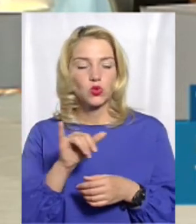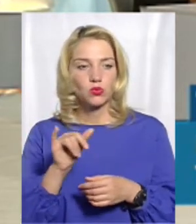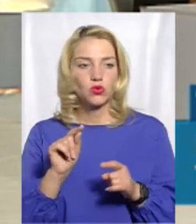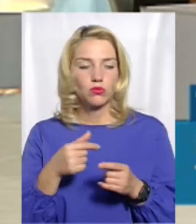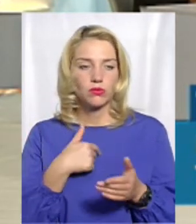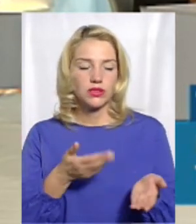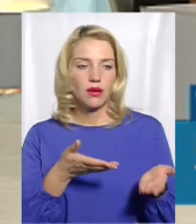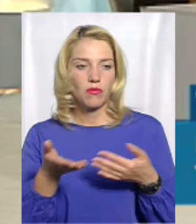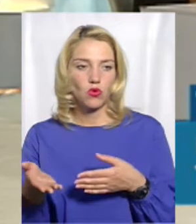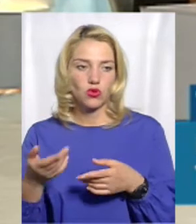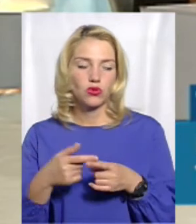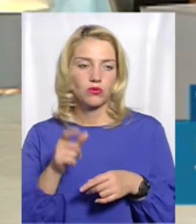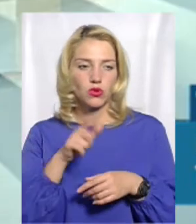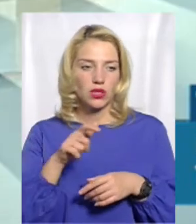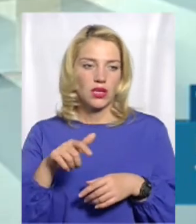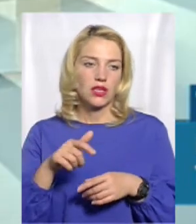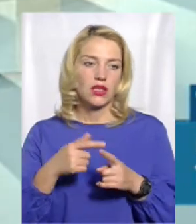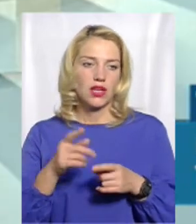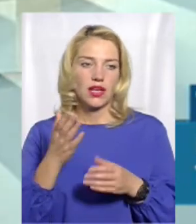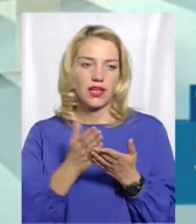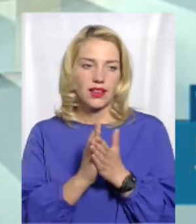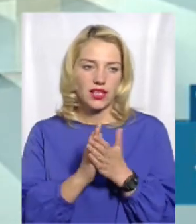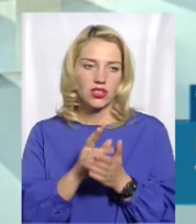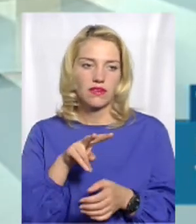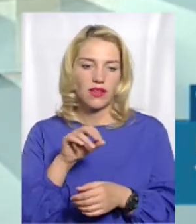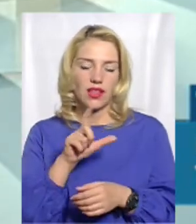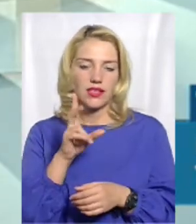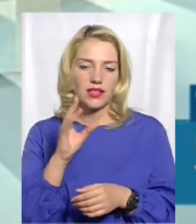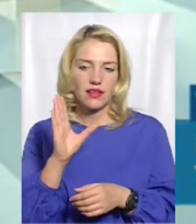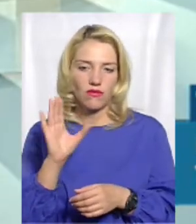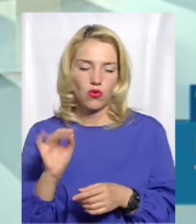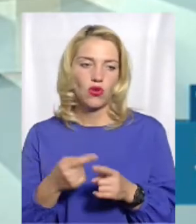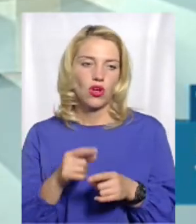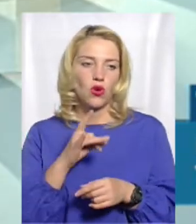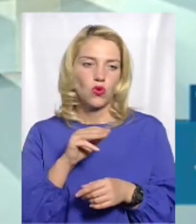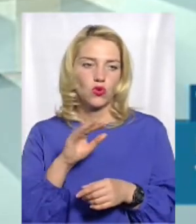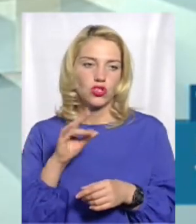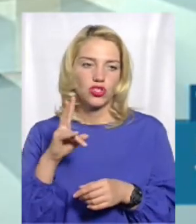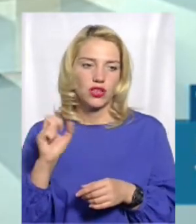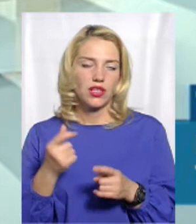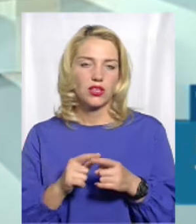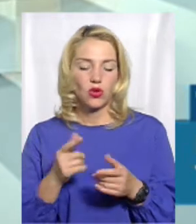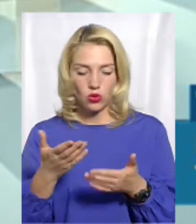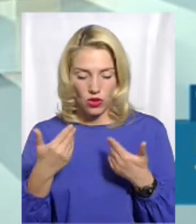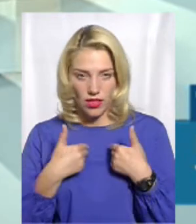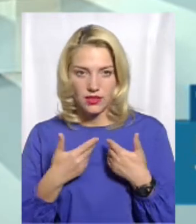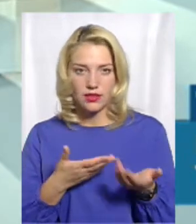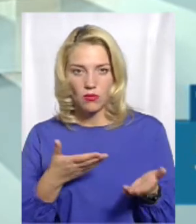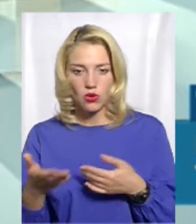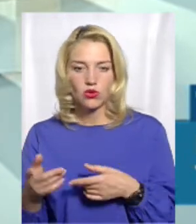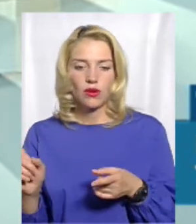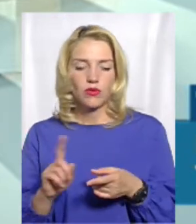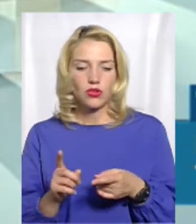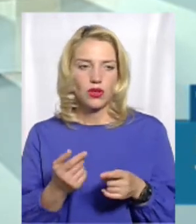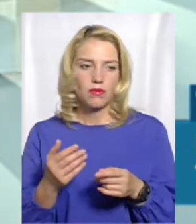ми запрошуємо безпосередньо жителів мікрорайонів Книжківці, Лезневе, Ружичне до нас з небезпечними відходами,